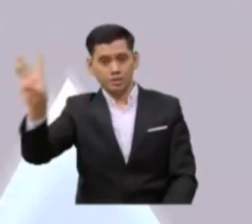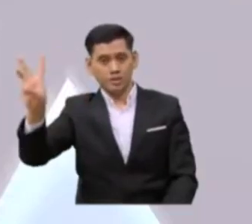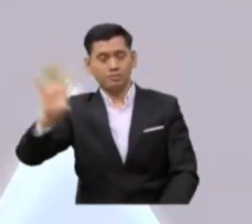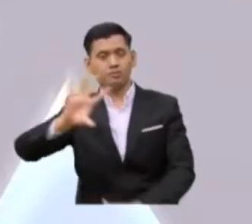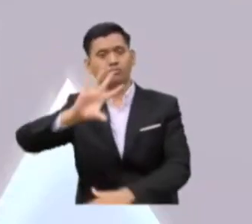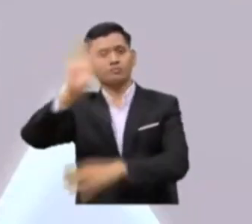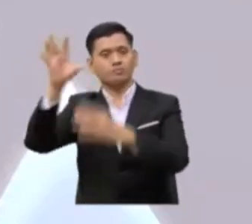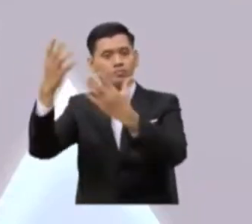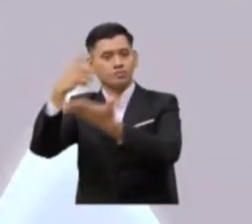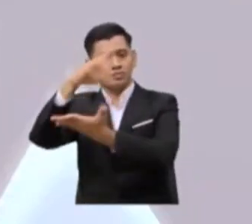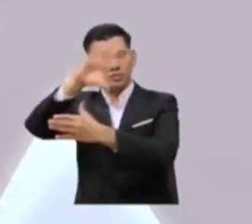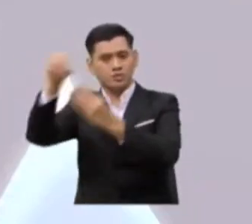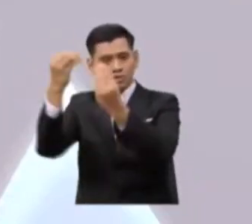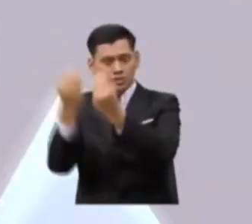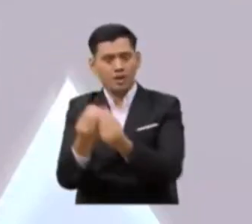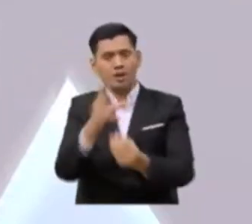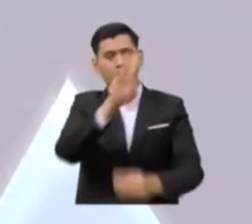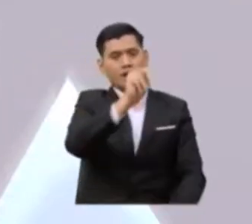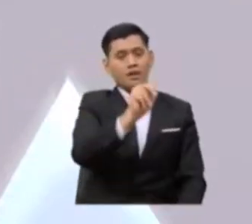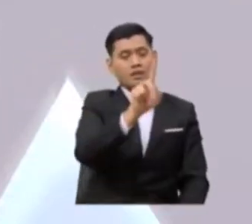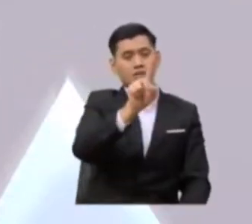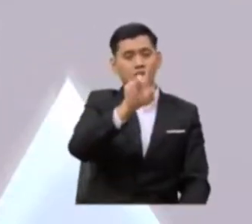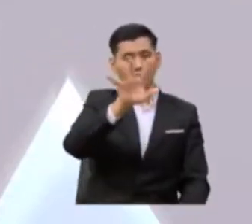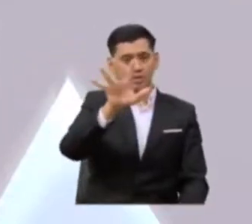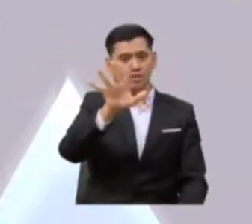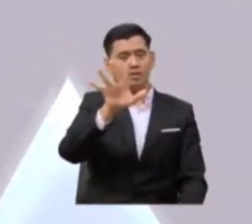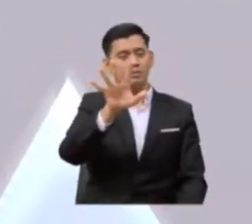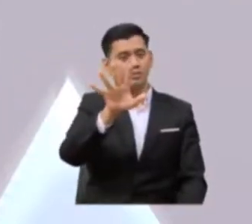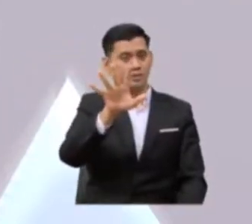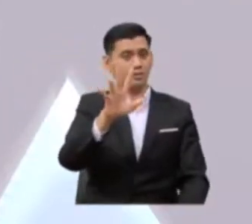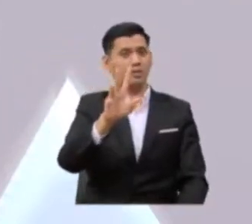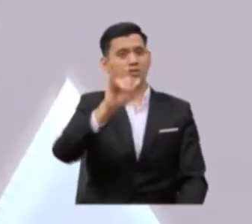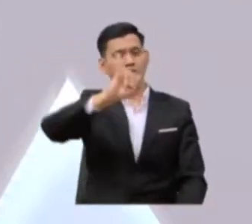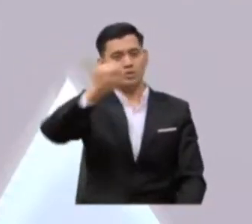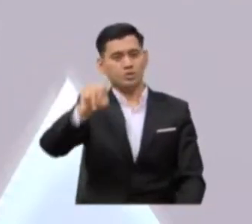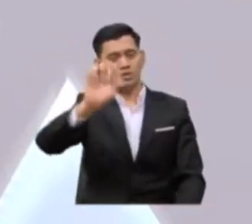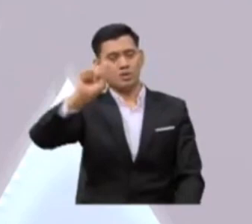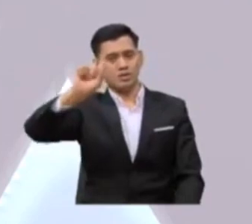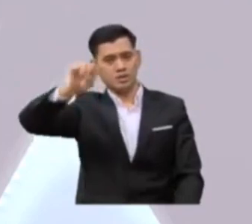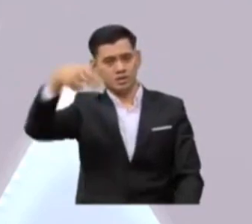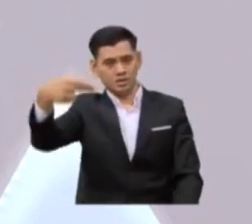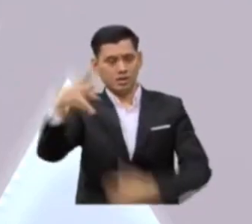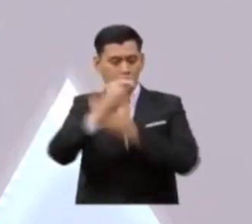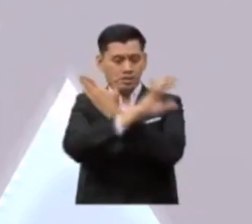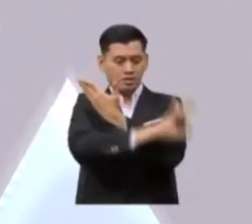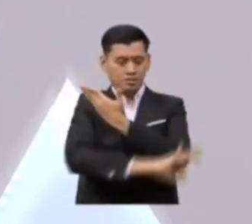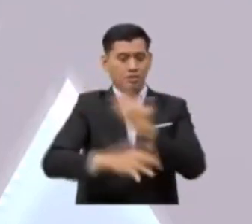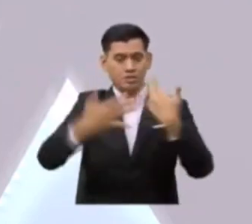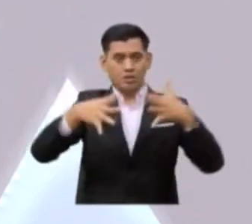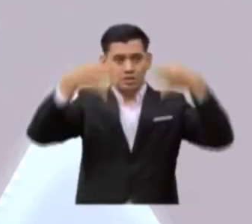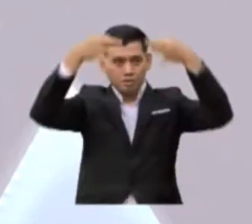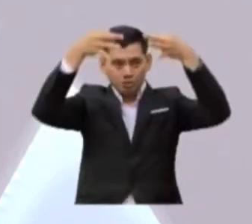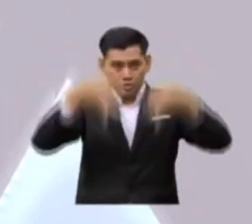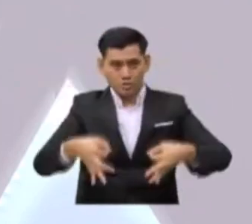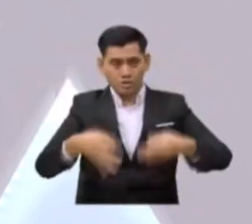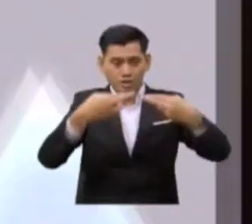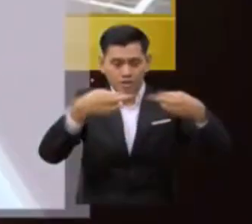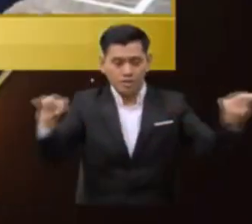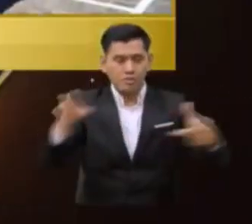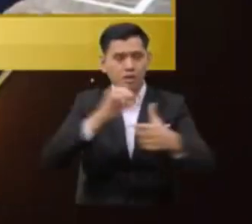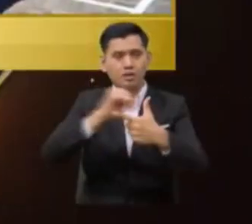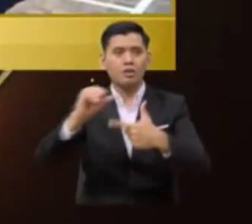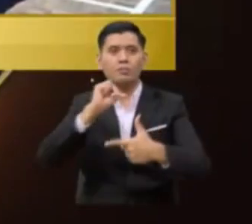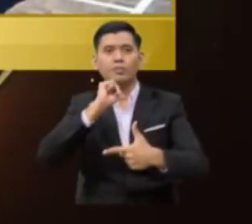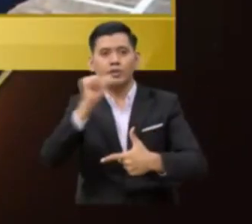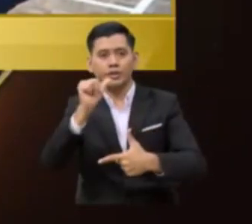Kita akan terus bergerak ke N15 Juwaseh Negeri Sembilan ketika ini untuk kita mendapatkan sama ada sudah ada keputusan rasmi ataupun tidak